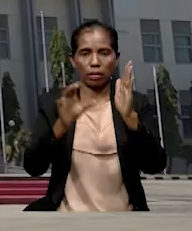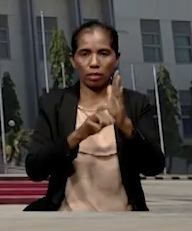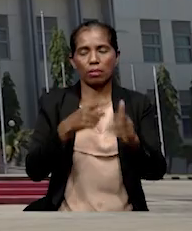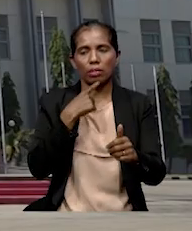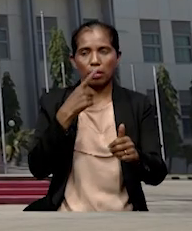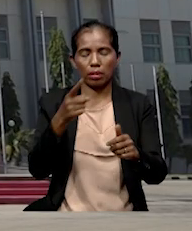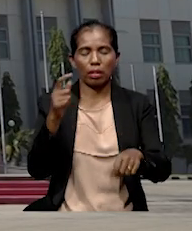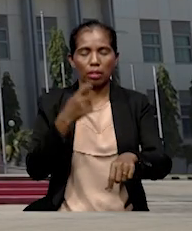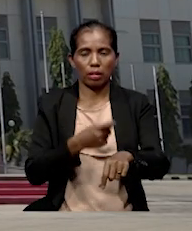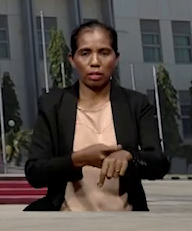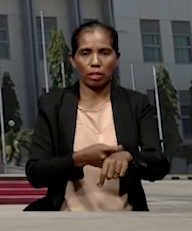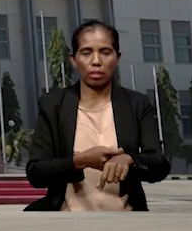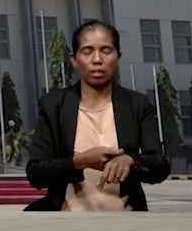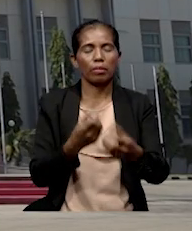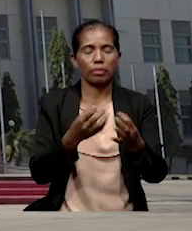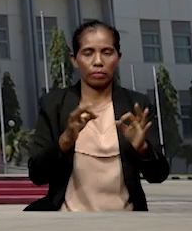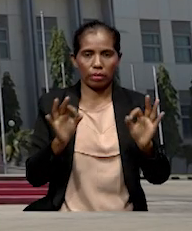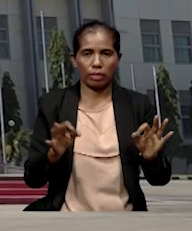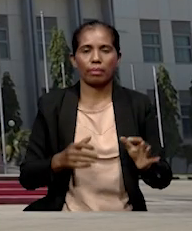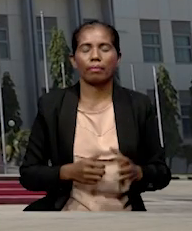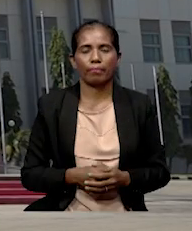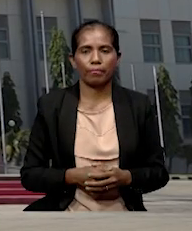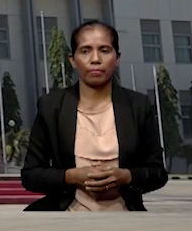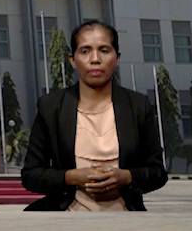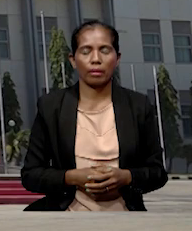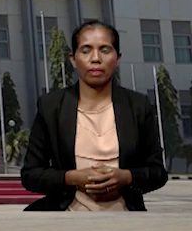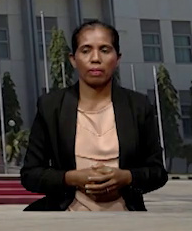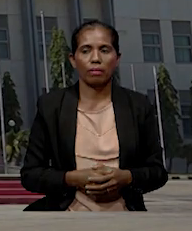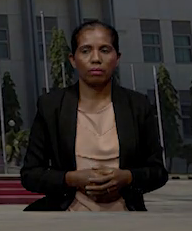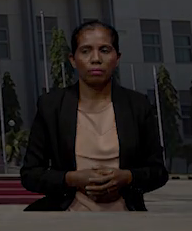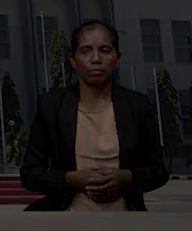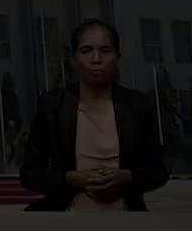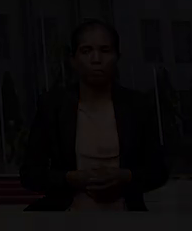Haruka durante periodo ferias ne. Bem-vinda, Ximenes, GMN.